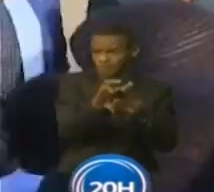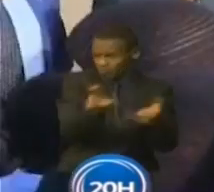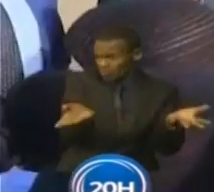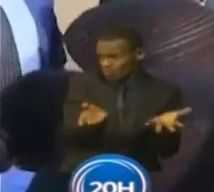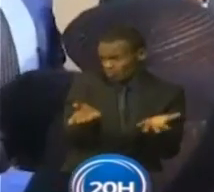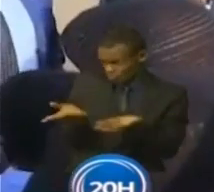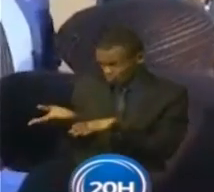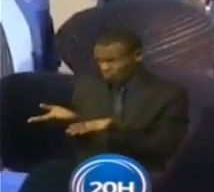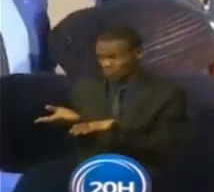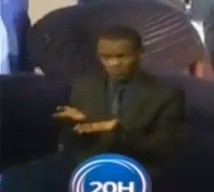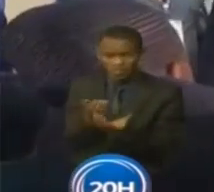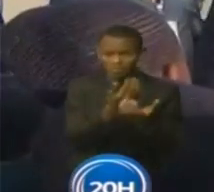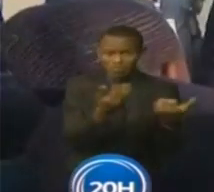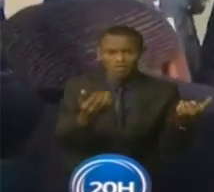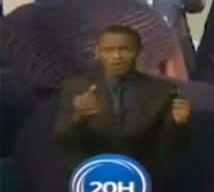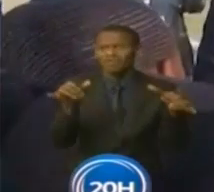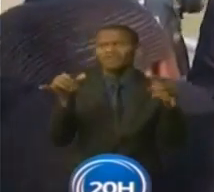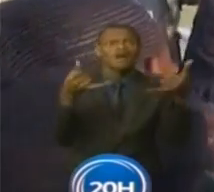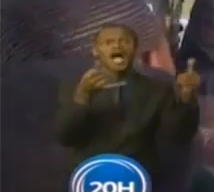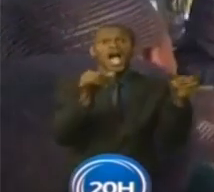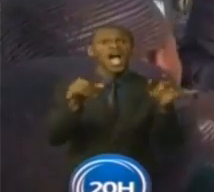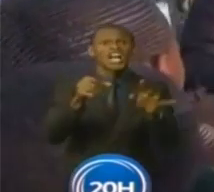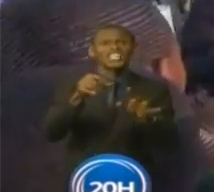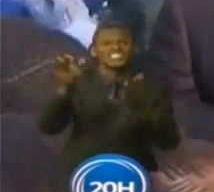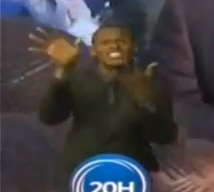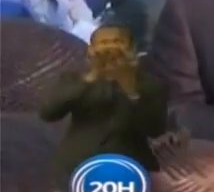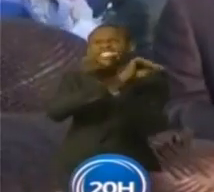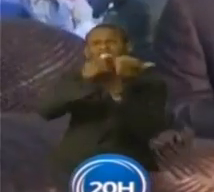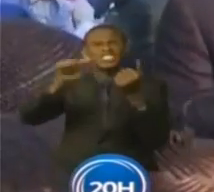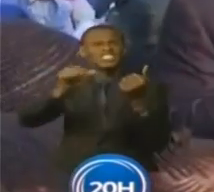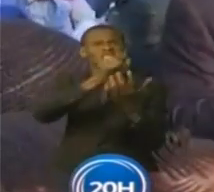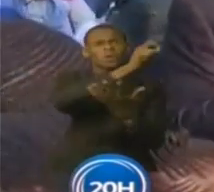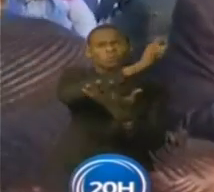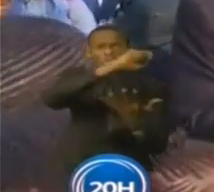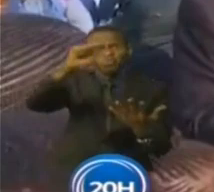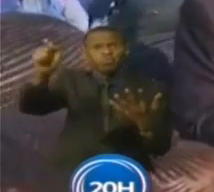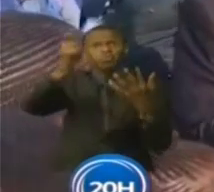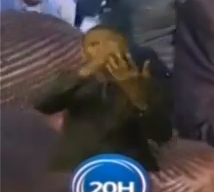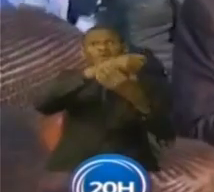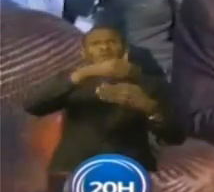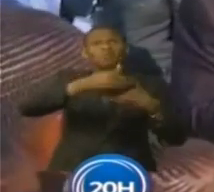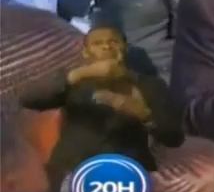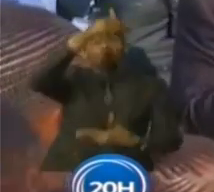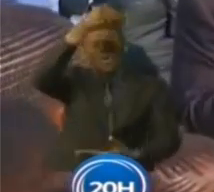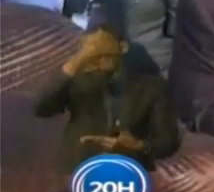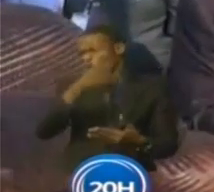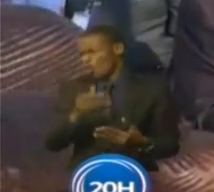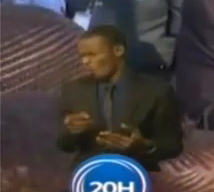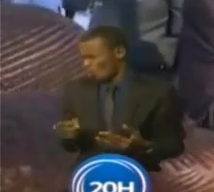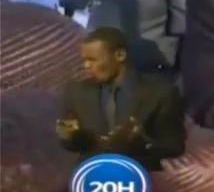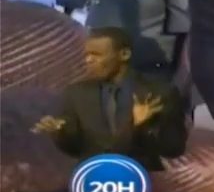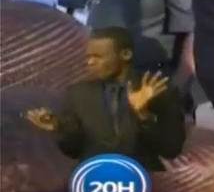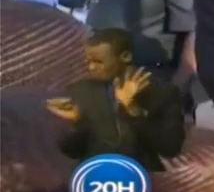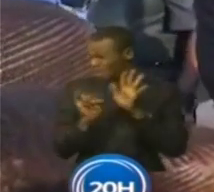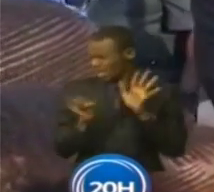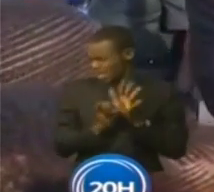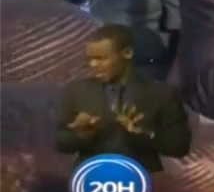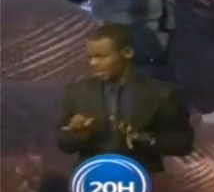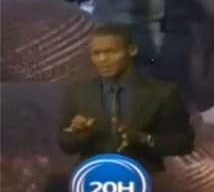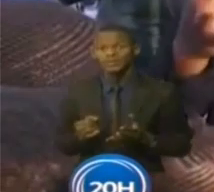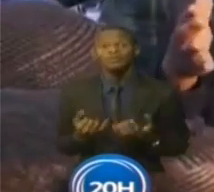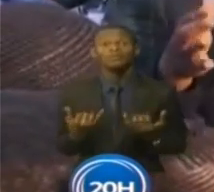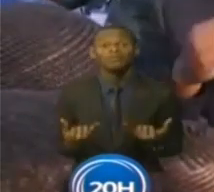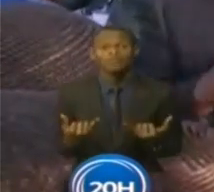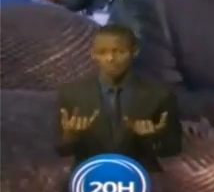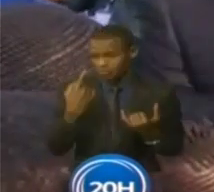d'écrire sur le mur ou quoi, il faut leur interdire. Et même pour la gratuité, nous sommes en train maintenant de nous battre pour qu'elle passe